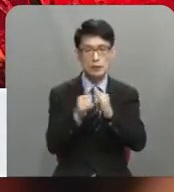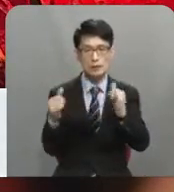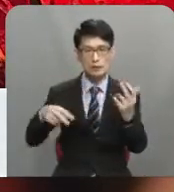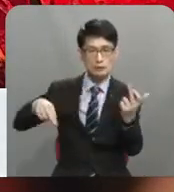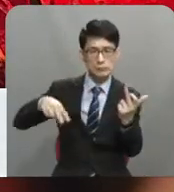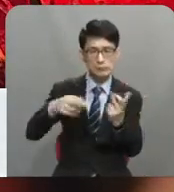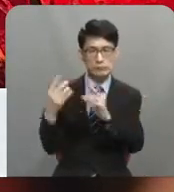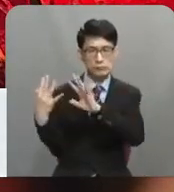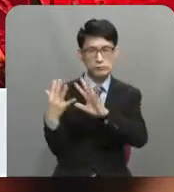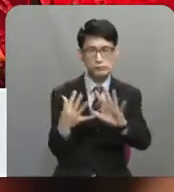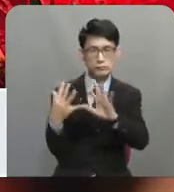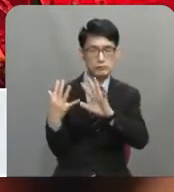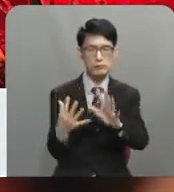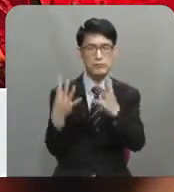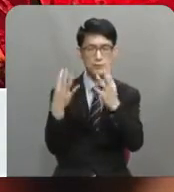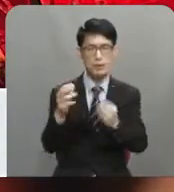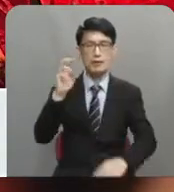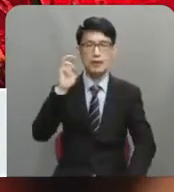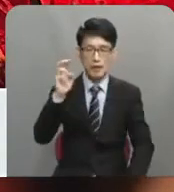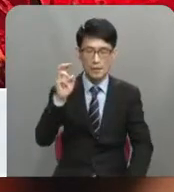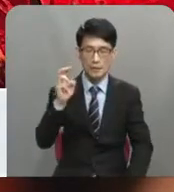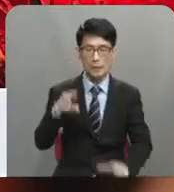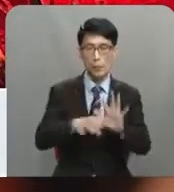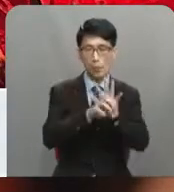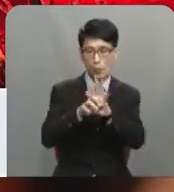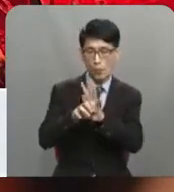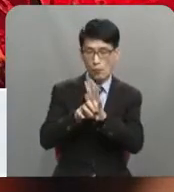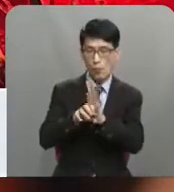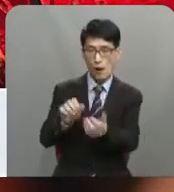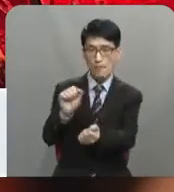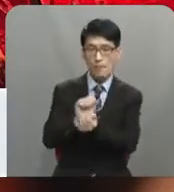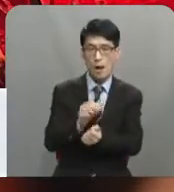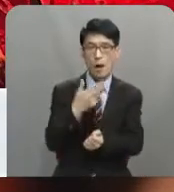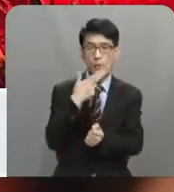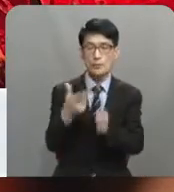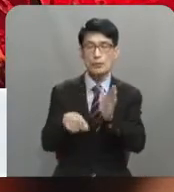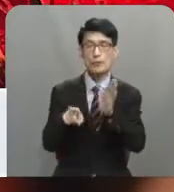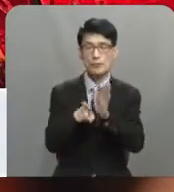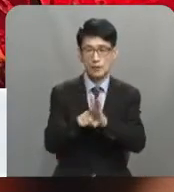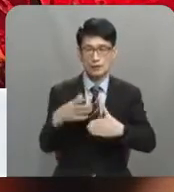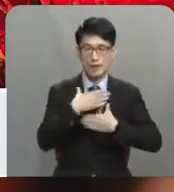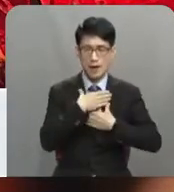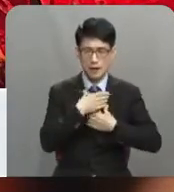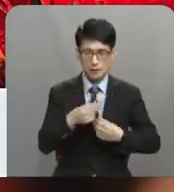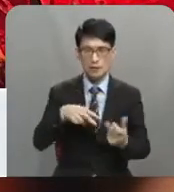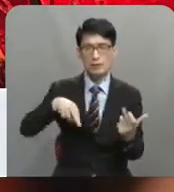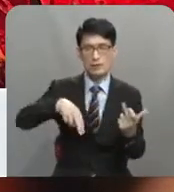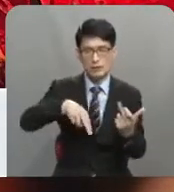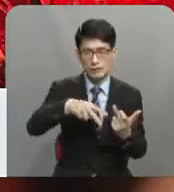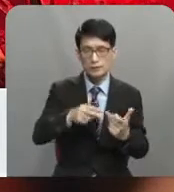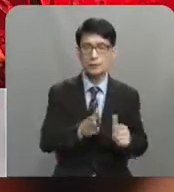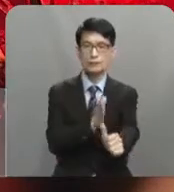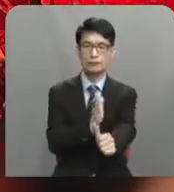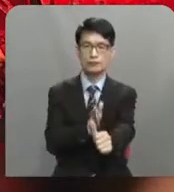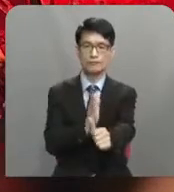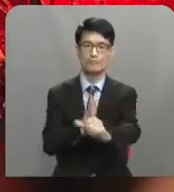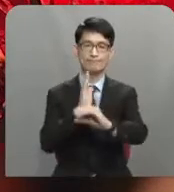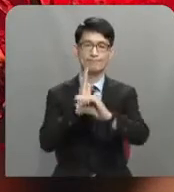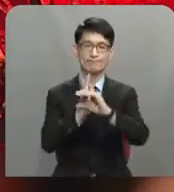가운데 국립공원과 산림당국은 코로나19에 대비해 안전한 산행을 당부하고 있습니다. 박상희